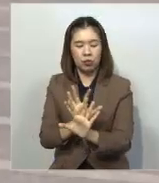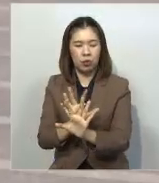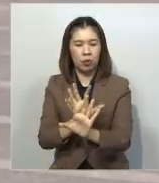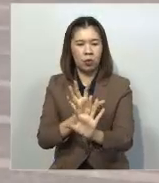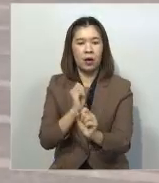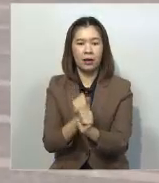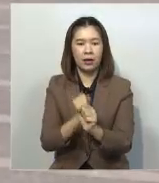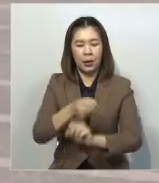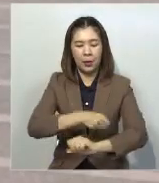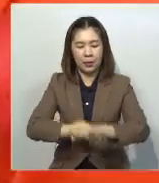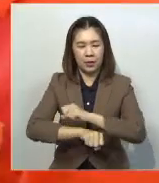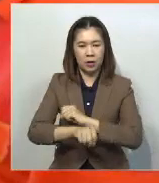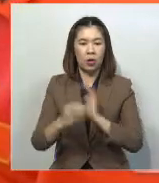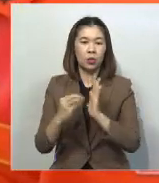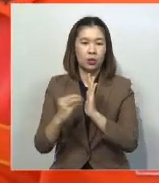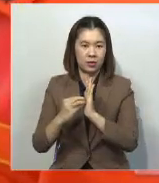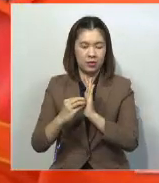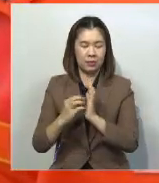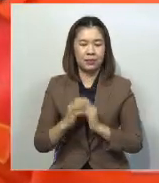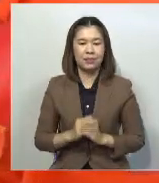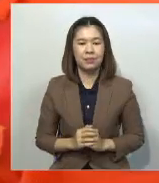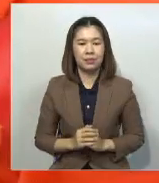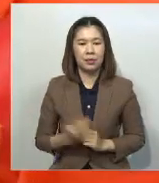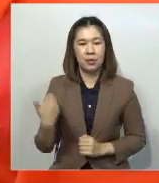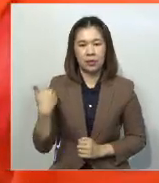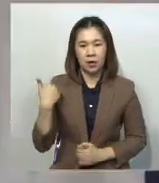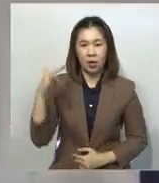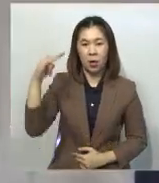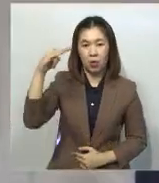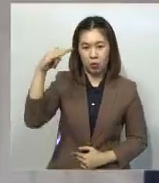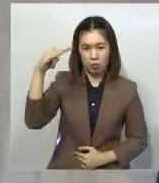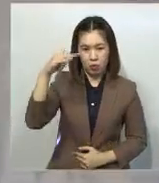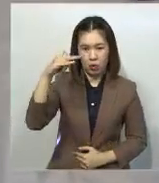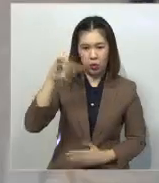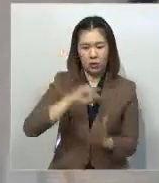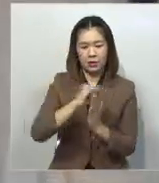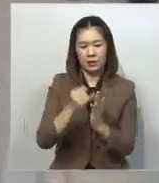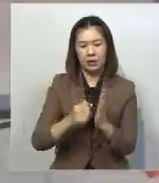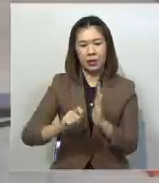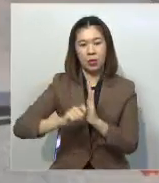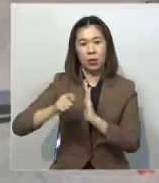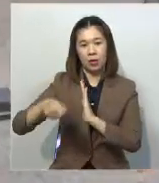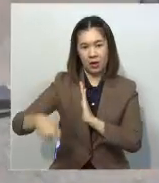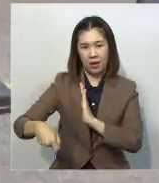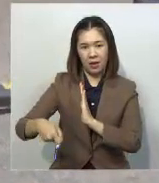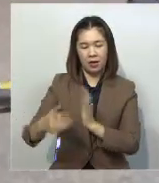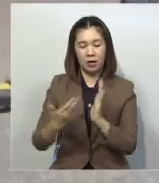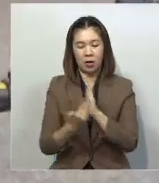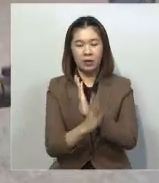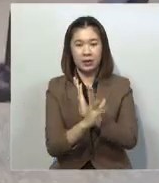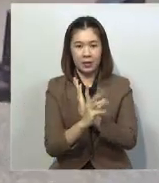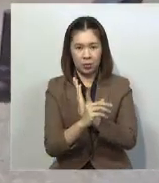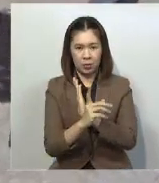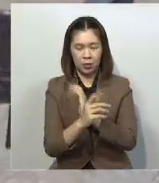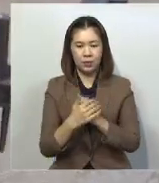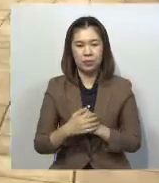ฤตมลพิษทางอากาศกรุงเทพมหานครนะครับซึ่งใช้โดรนจากชมรมโดรนเพื่อการเกษตรจากจังหวัดนครราชสีมาและจังหวัดชัยภูมิ